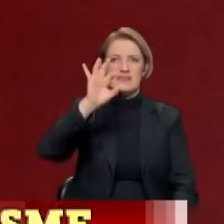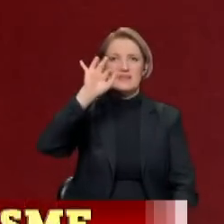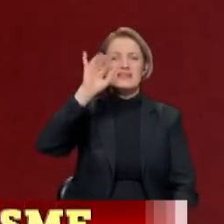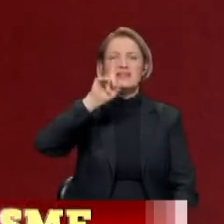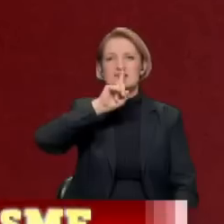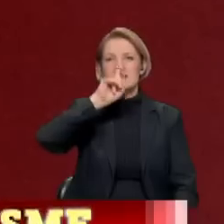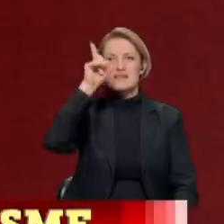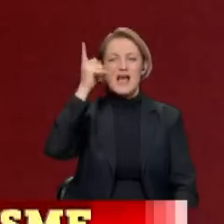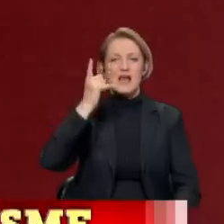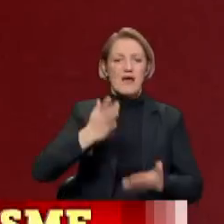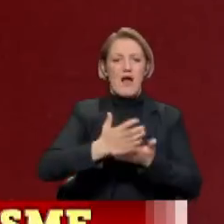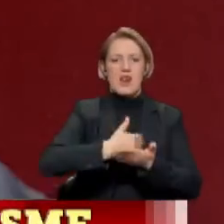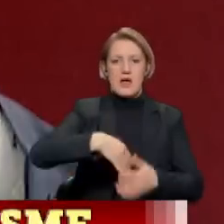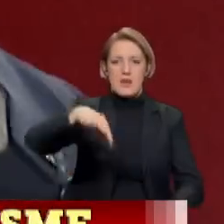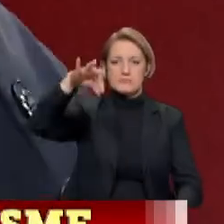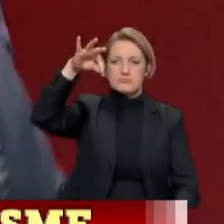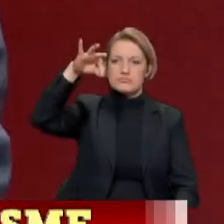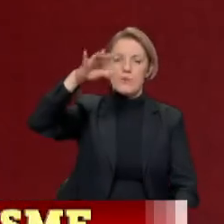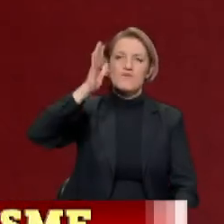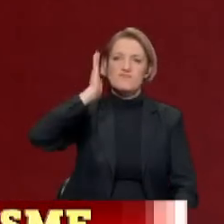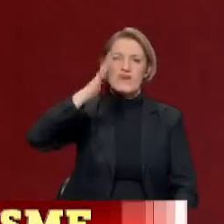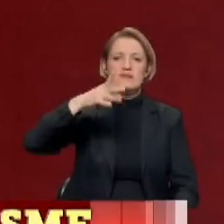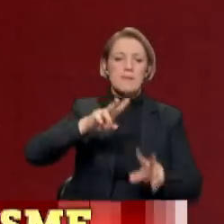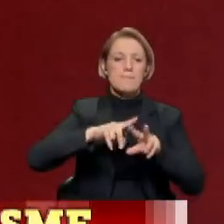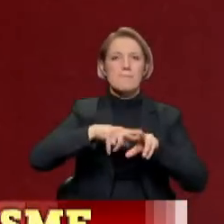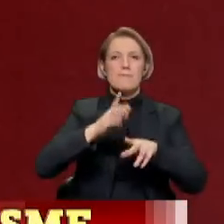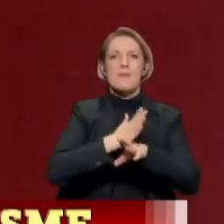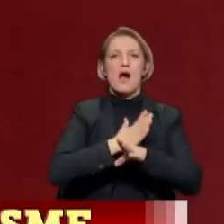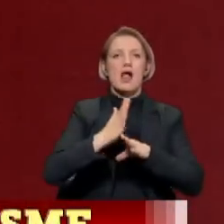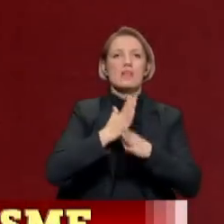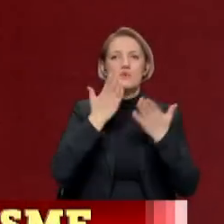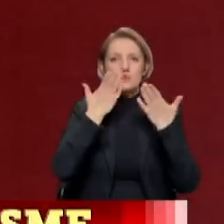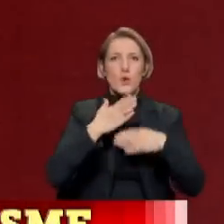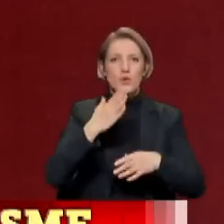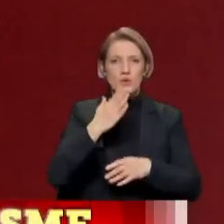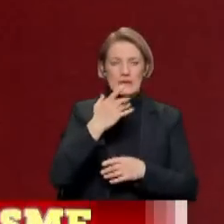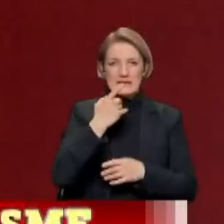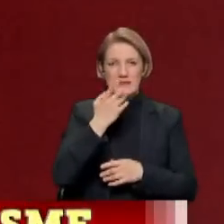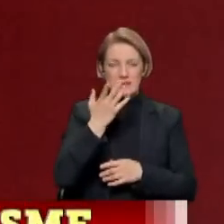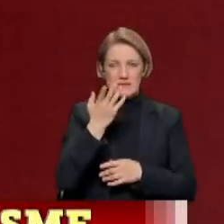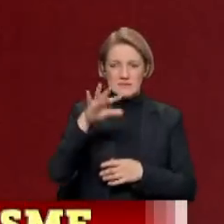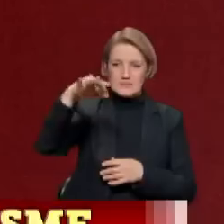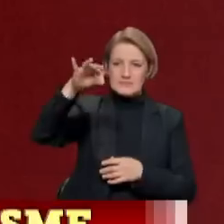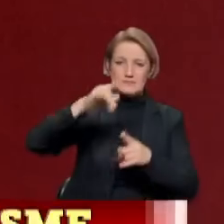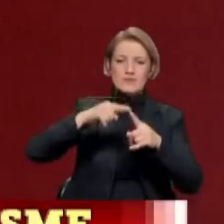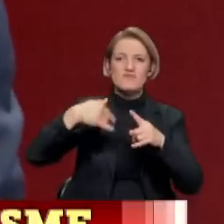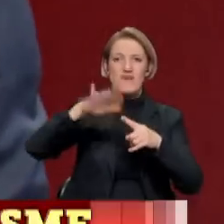budur. İleride bundan daha fazla malım mülküm olursa bilin ki çaldım dedi ya Erdoğan. Çaldım